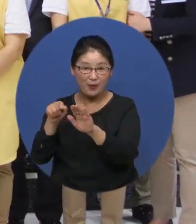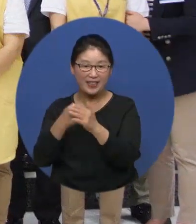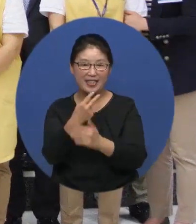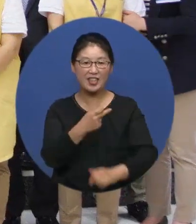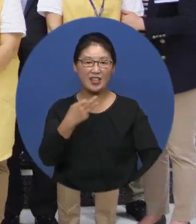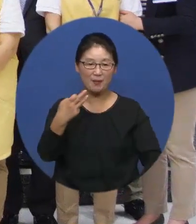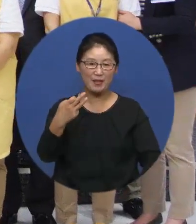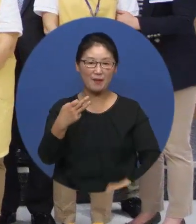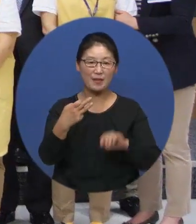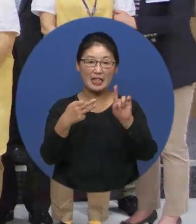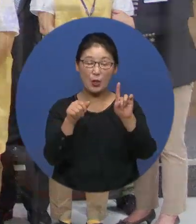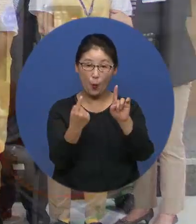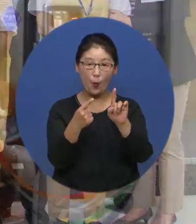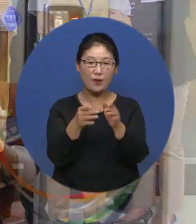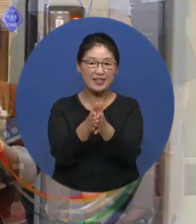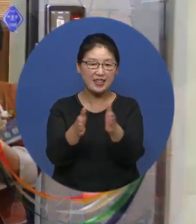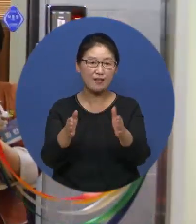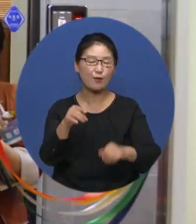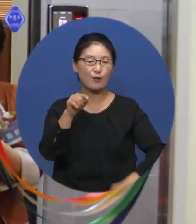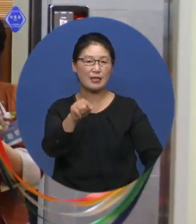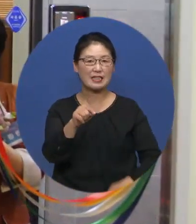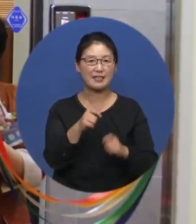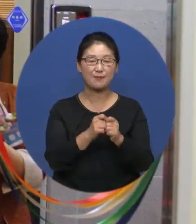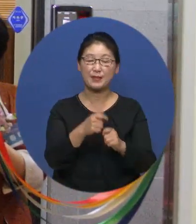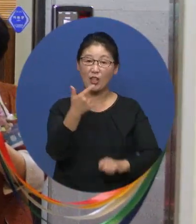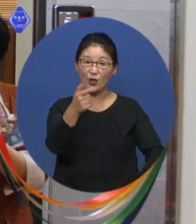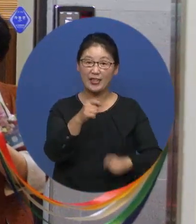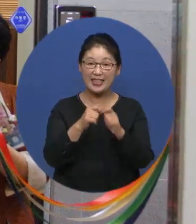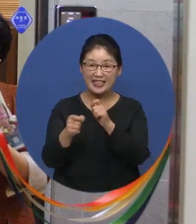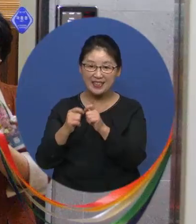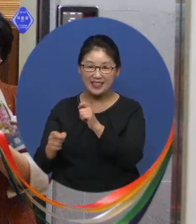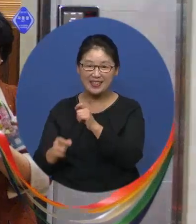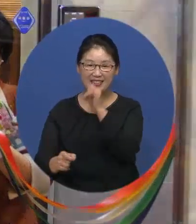시작으로 현재까지 6개의 지점을 운영 중인데요.